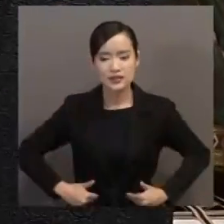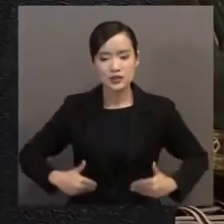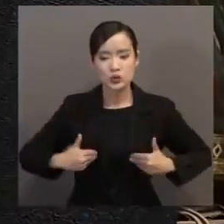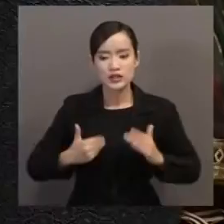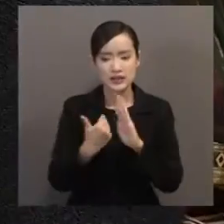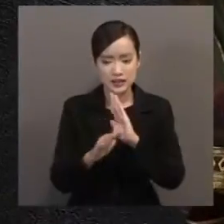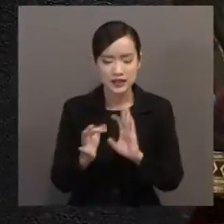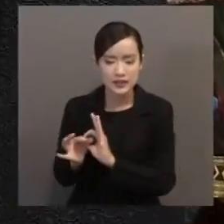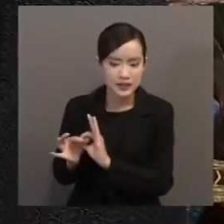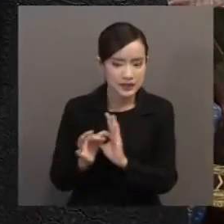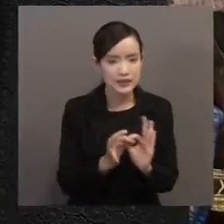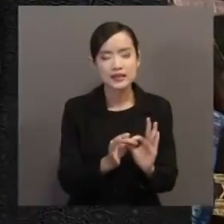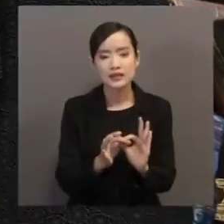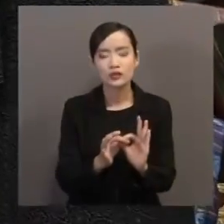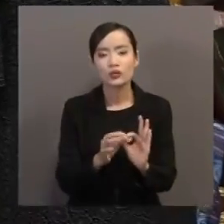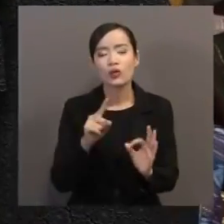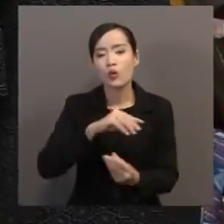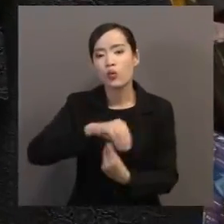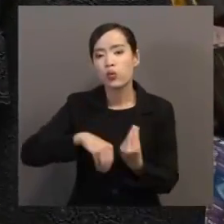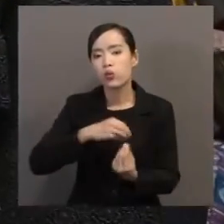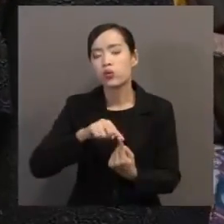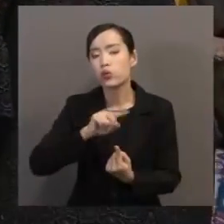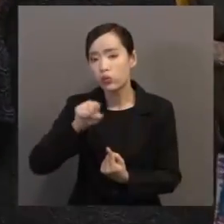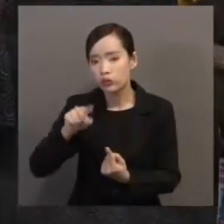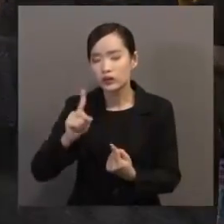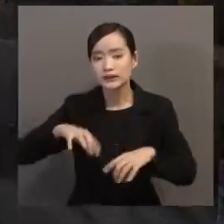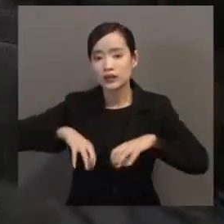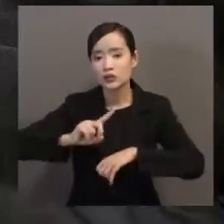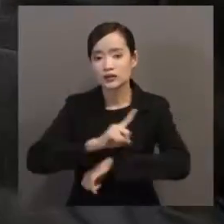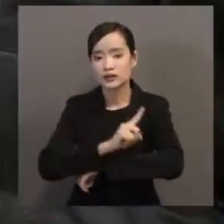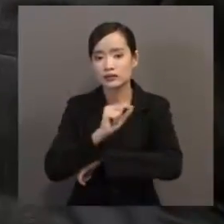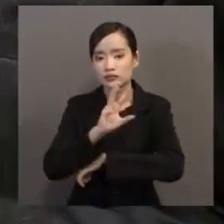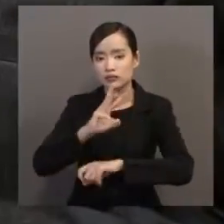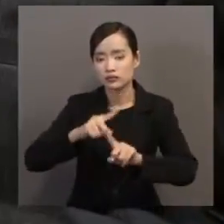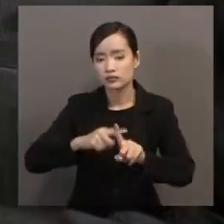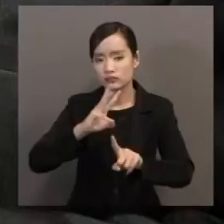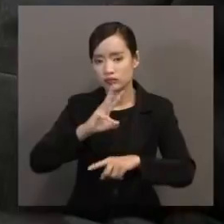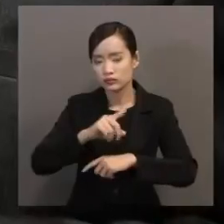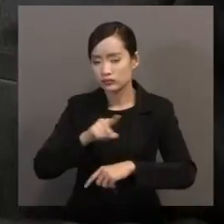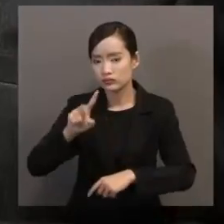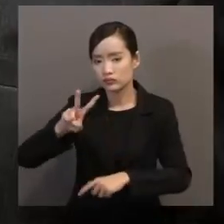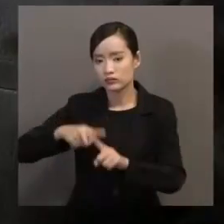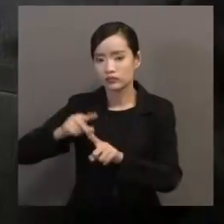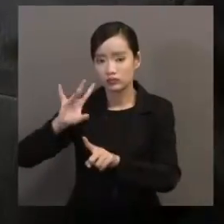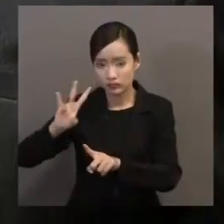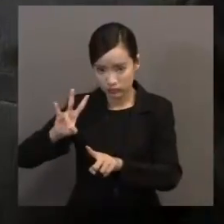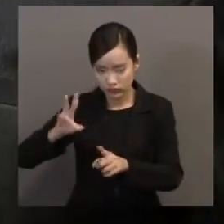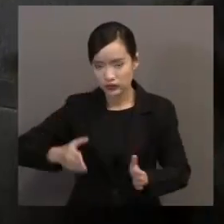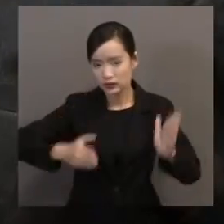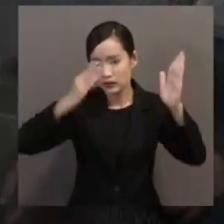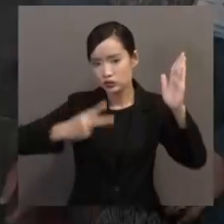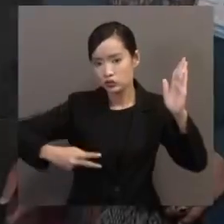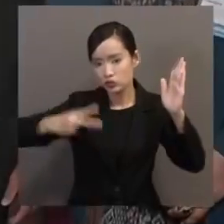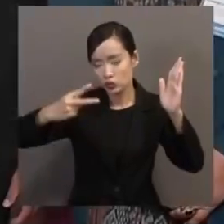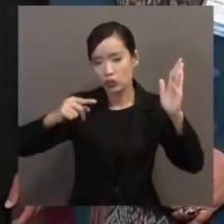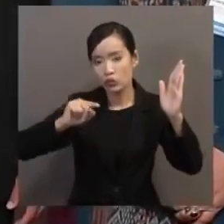กิจไทยสู่สากลซึ่งจะจัดขึ้นระหว่างวันที่26มิถุนายนจนถึง2กรกฎาคมที่อาคาร Challenger 2 Impact